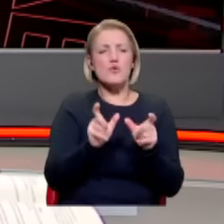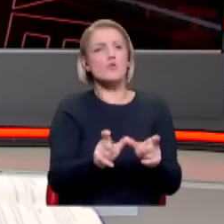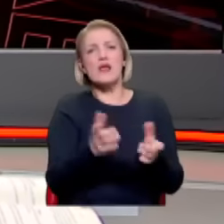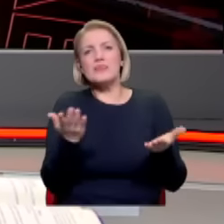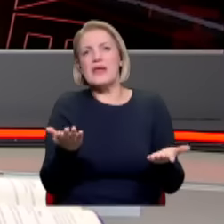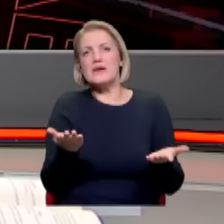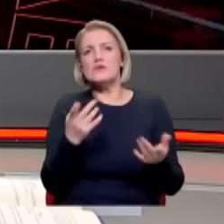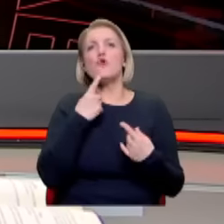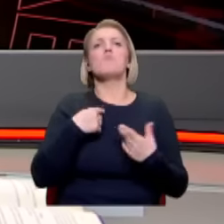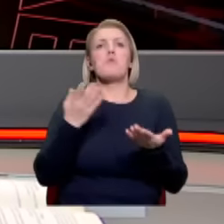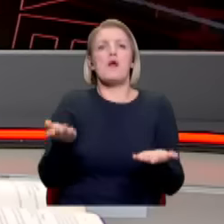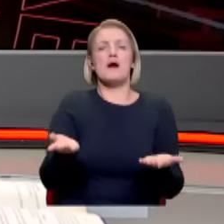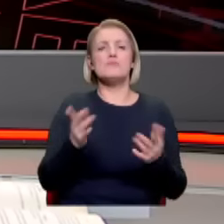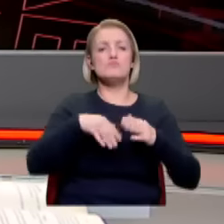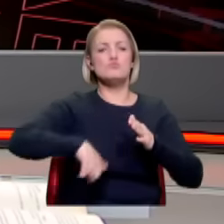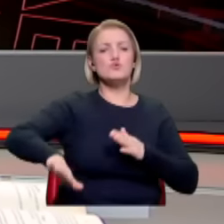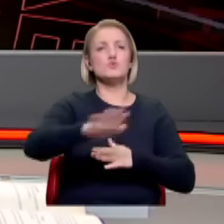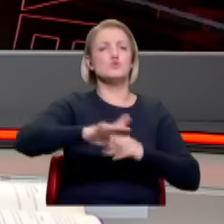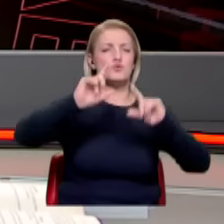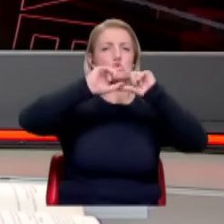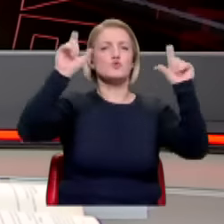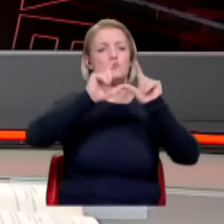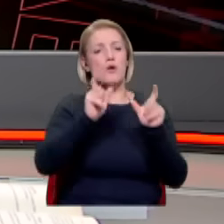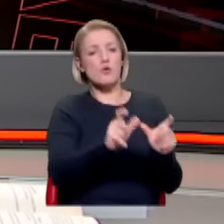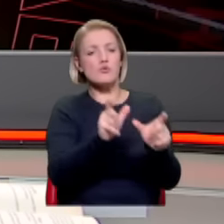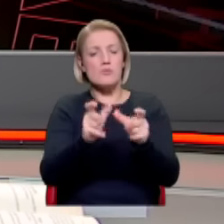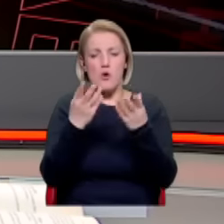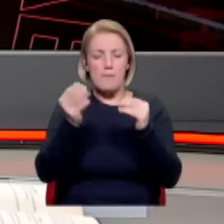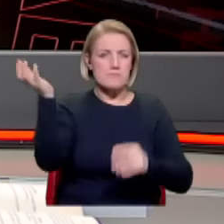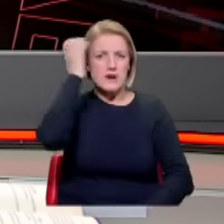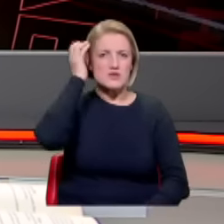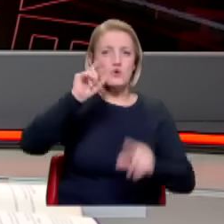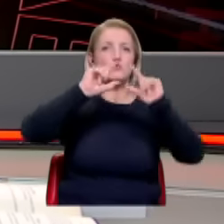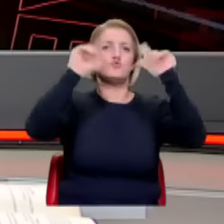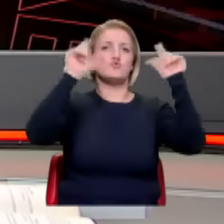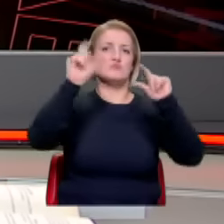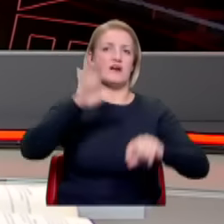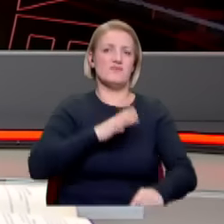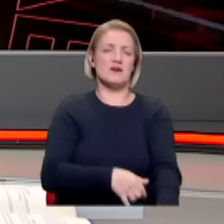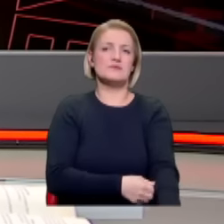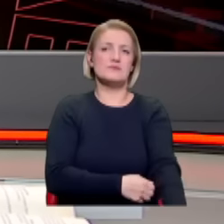söylemezler. Bütün kurumları muhafaza etmeleri gereken şeylerin başında kurumlar var.